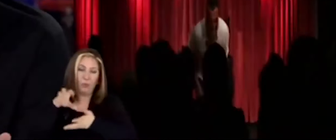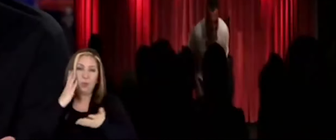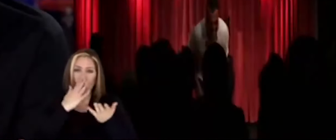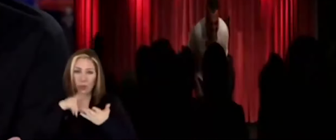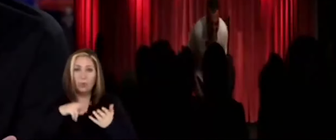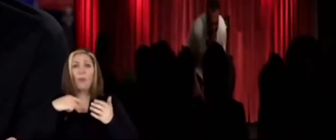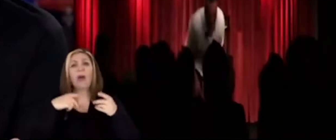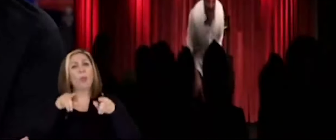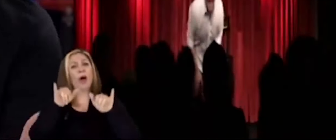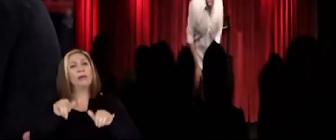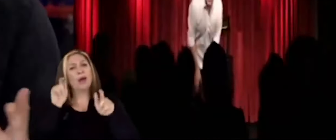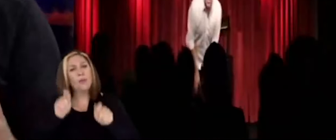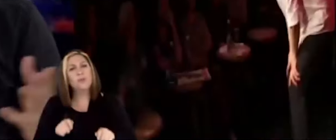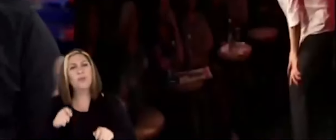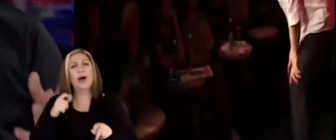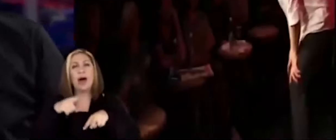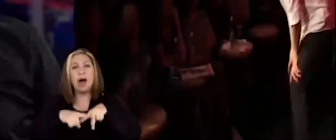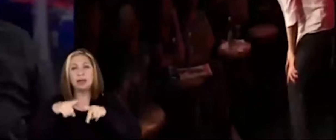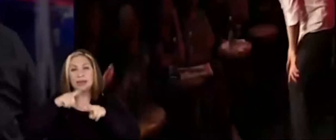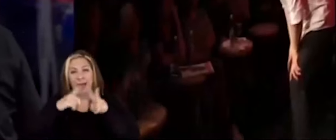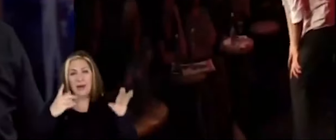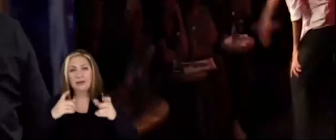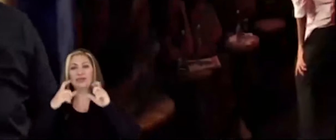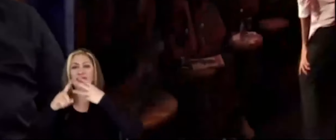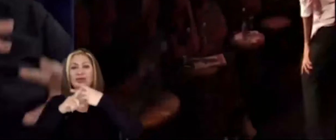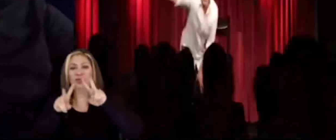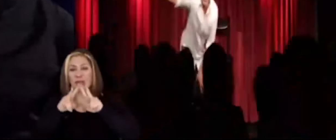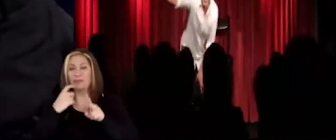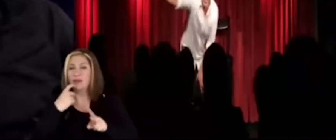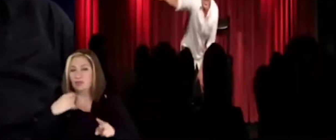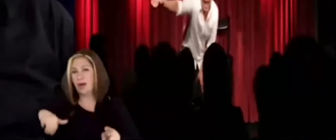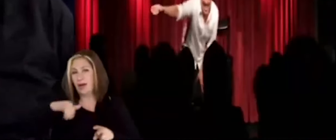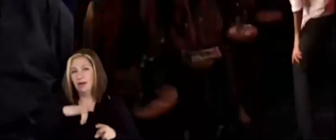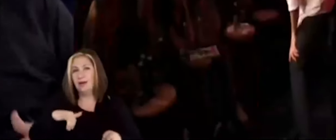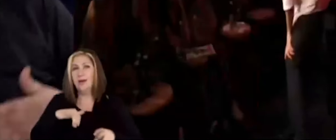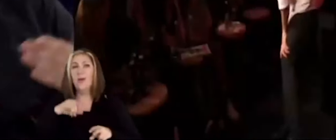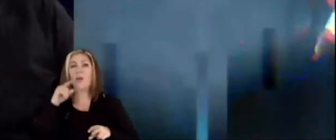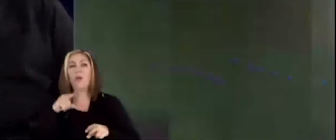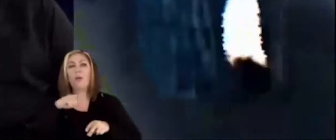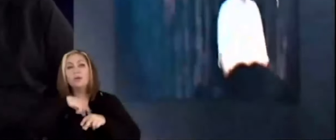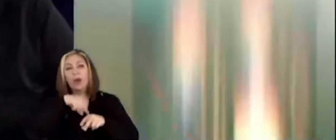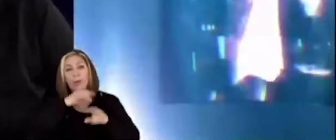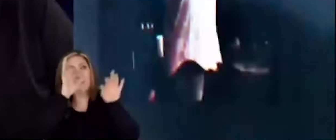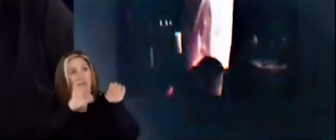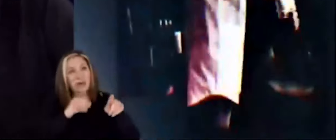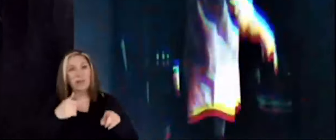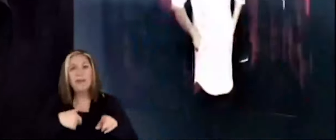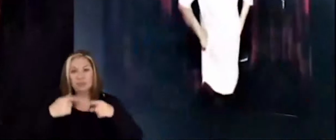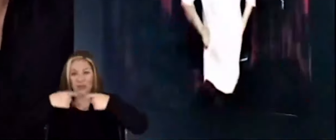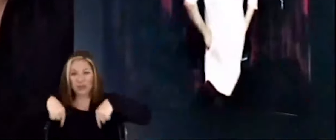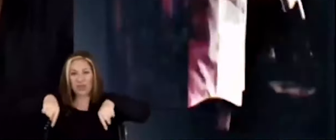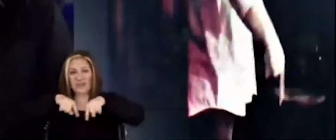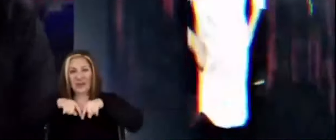yapıyordum böyle gösteriler falan. Biz Ata, Demirer, Cem Yılmaz falan akranız yani o dönemde. Onlar da o dönem başladılar. Fakat benim